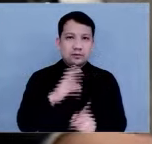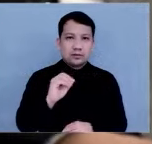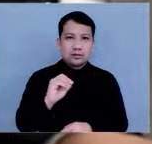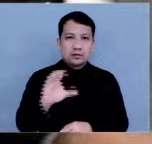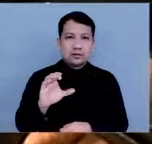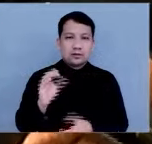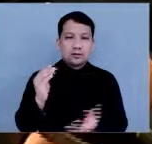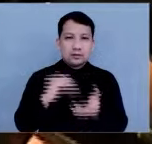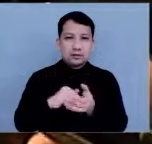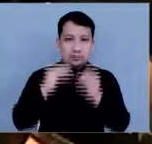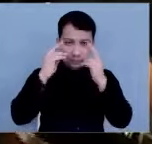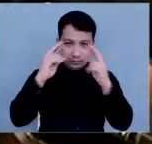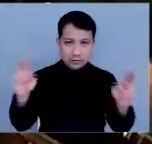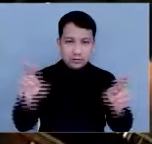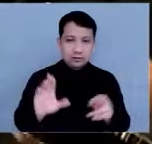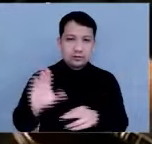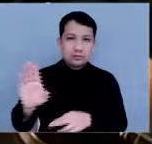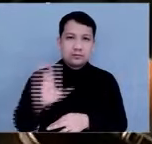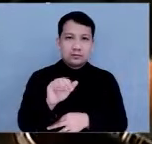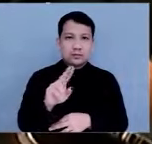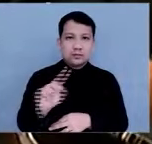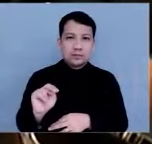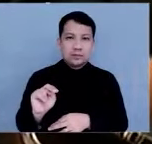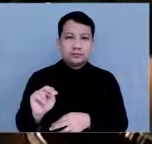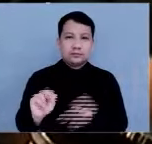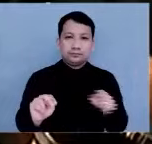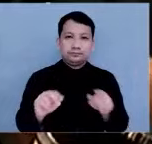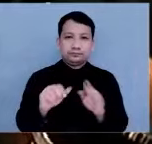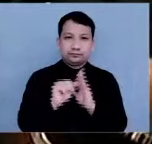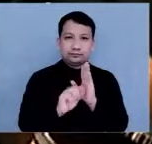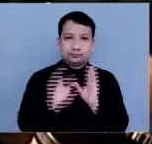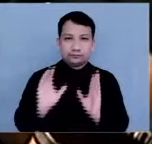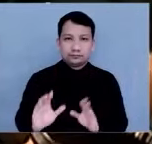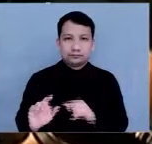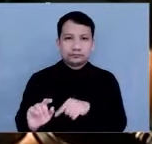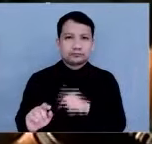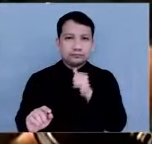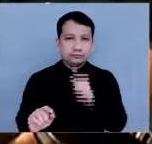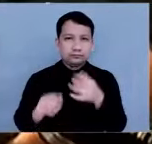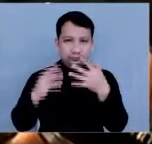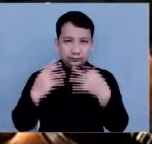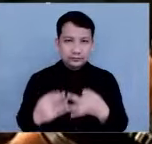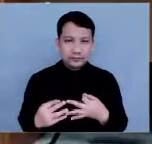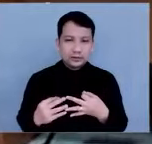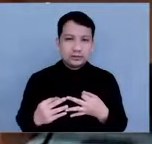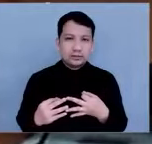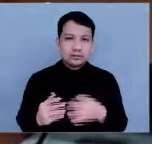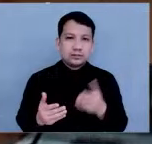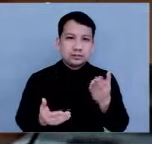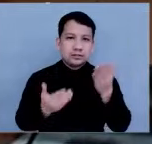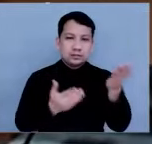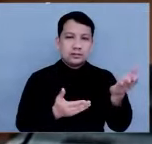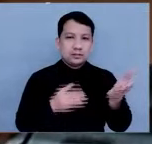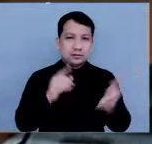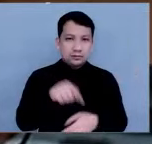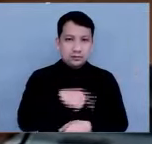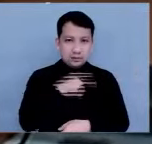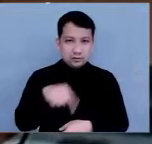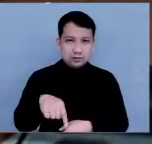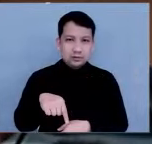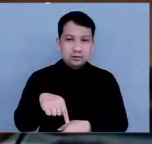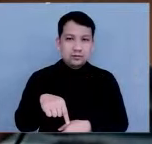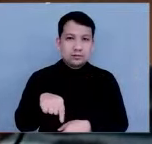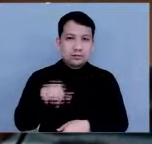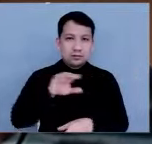muling tumakbo bilang alkalde ng Bamban. Ayon sa kanyang abogado, wala pang desisyon tungkol sa petisyon para sa pagkansela ng kanyang birth